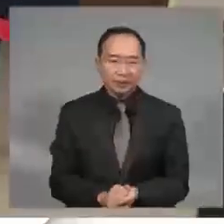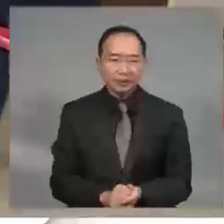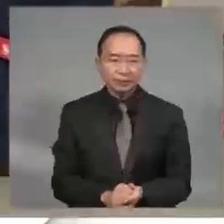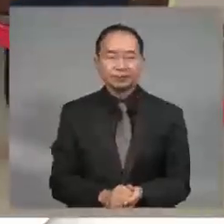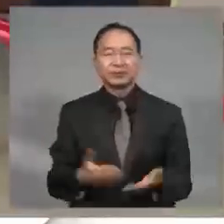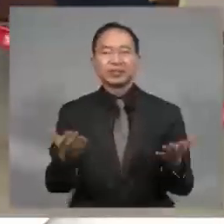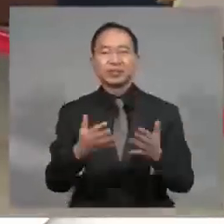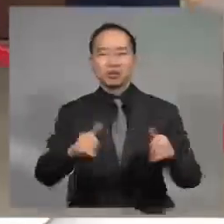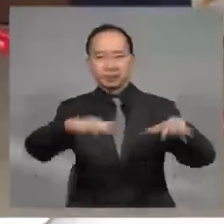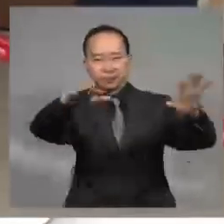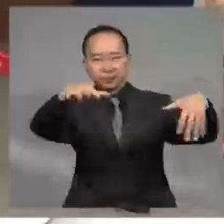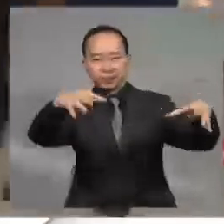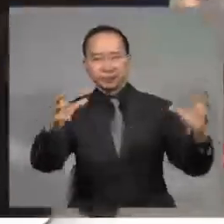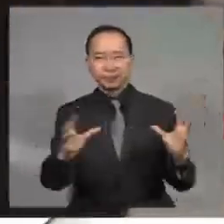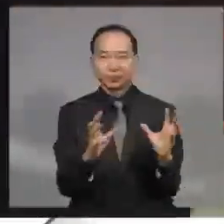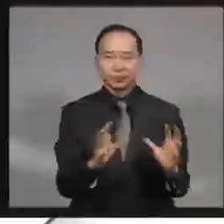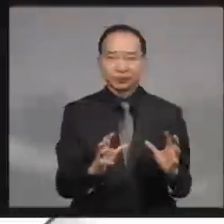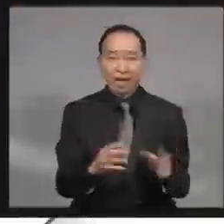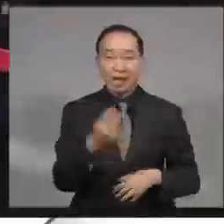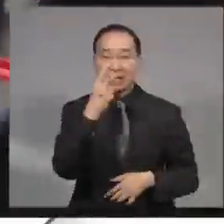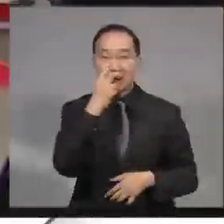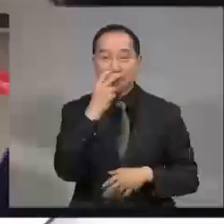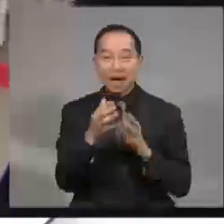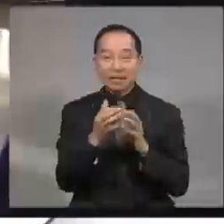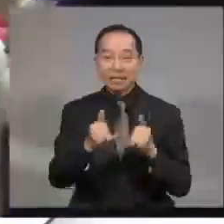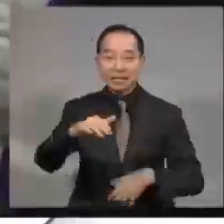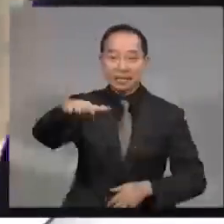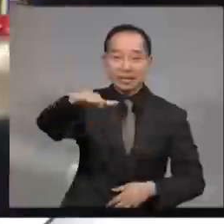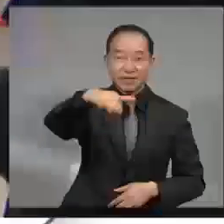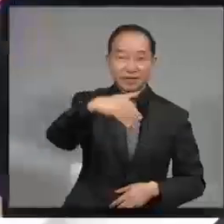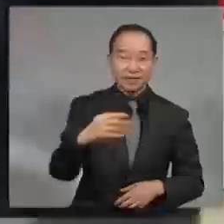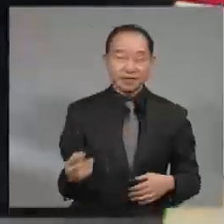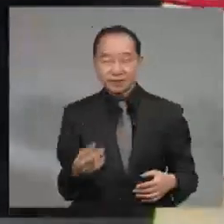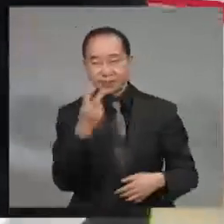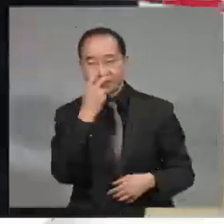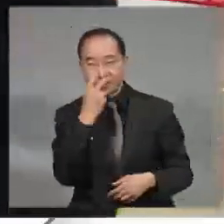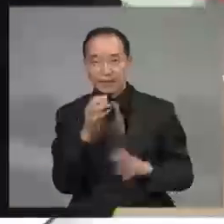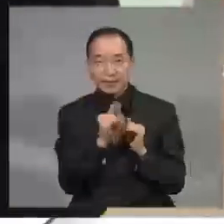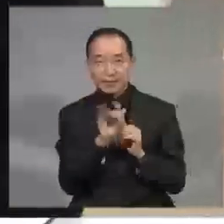자, 이제 현장에 계신 분들이 슬슬 정리를 하시네요.